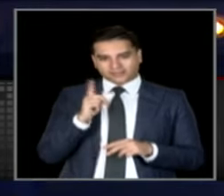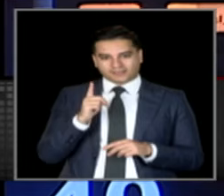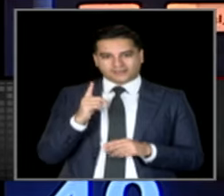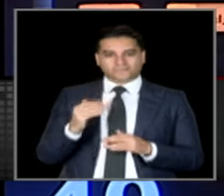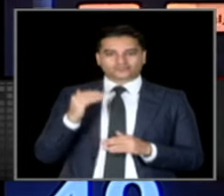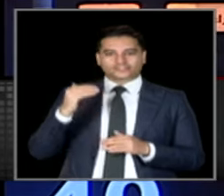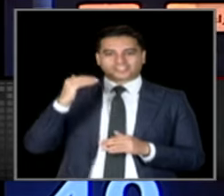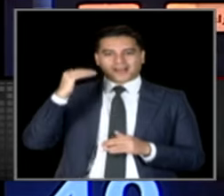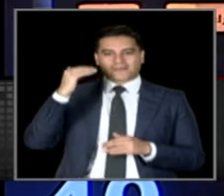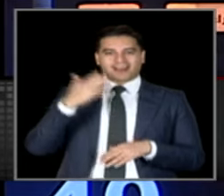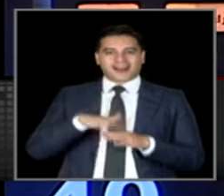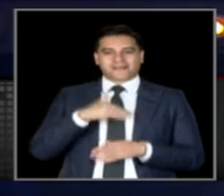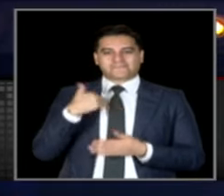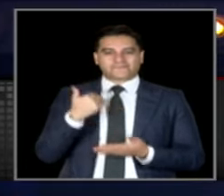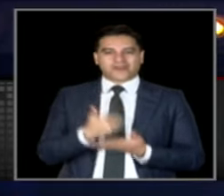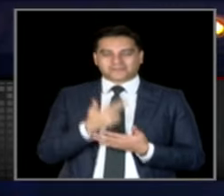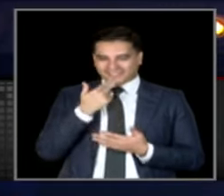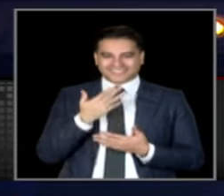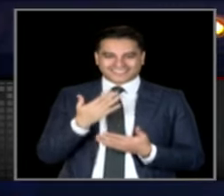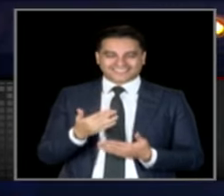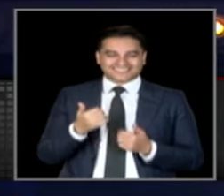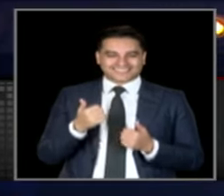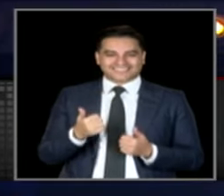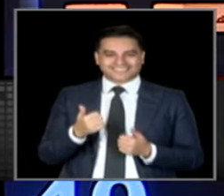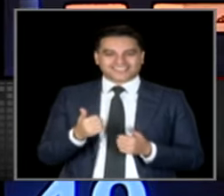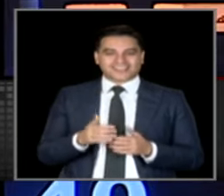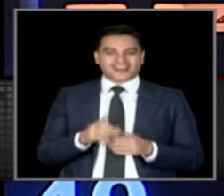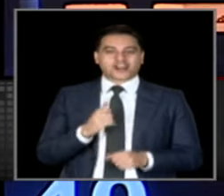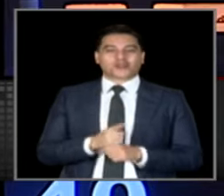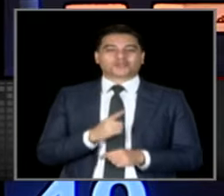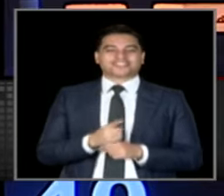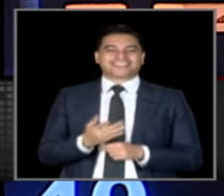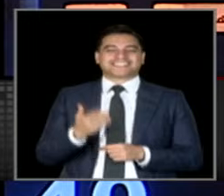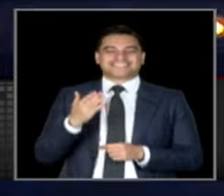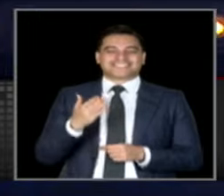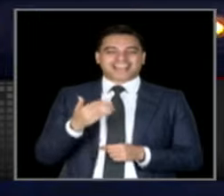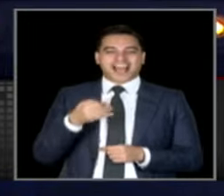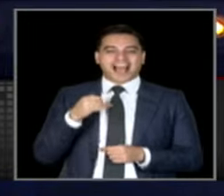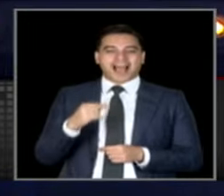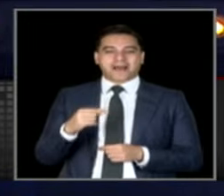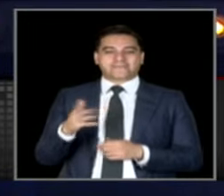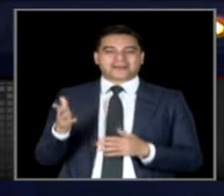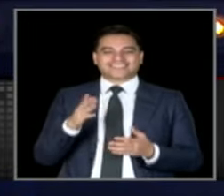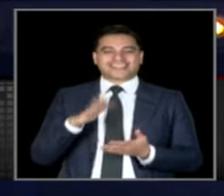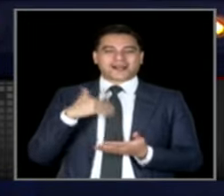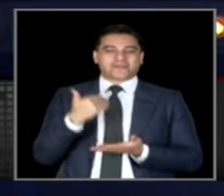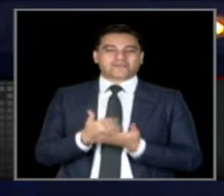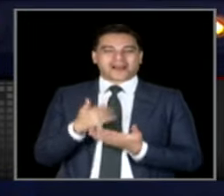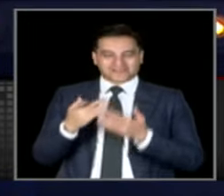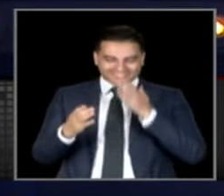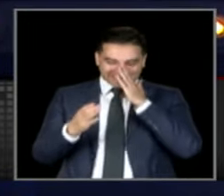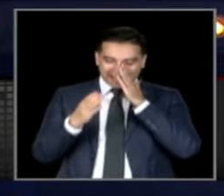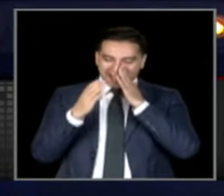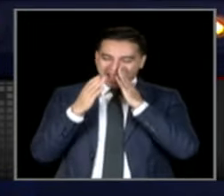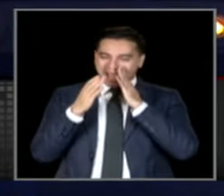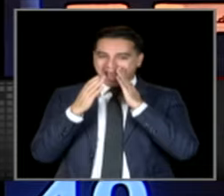المحاماة في خير. أحمد محمد ميدو، الأستاذ أحمد محمد ميدو المحامي.